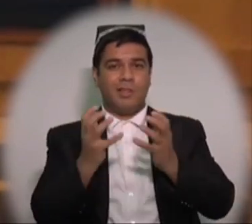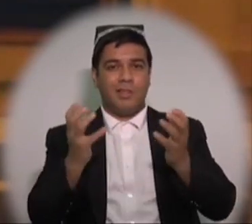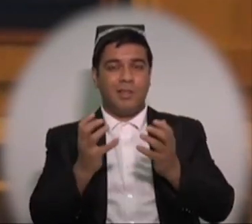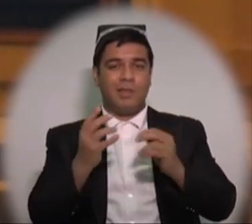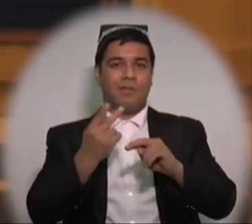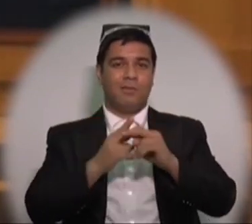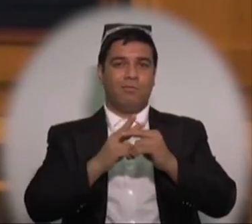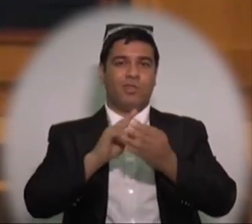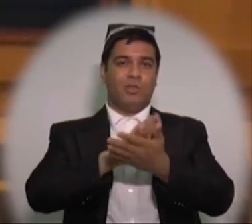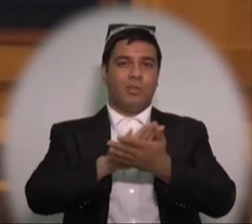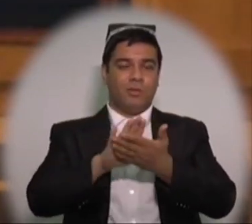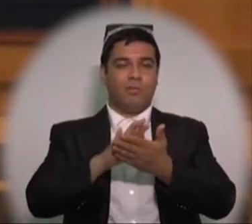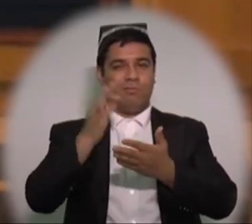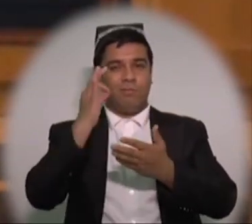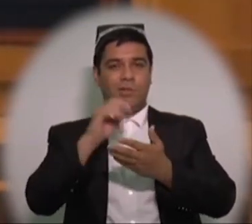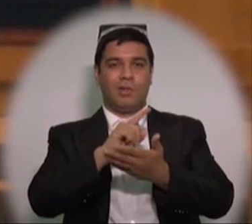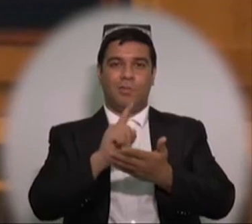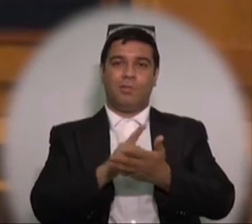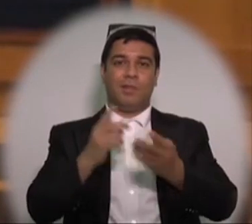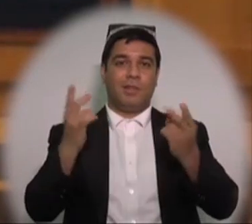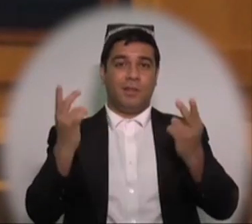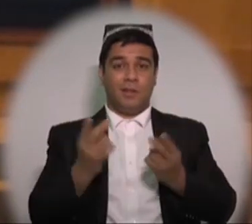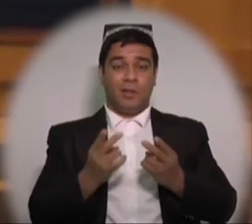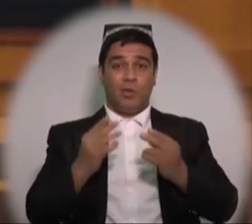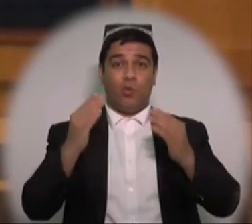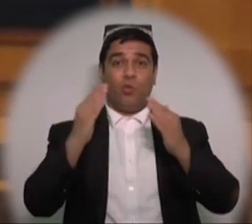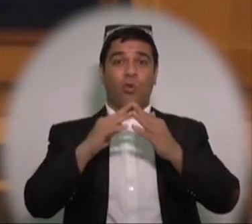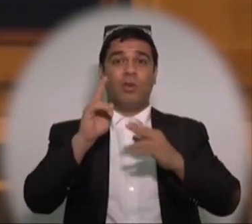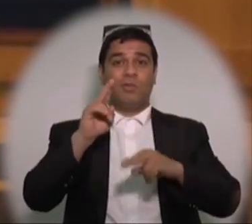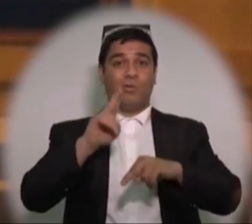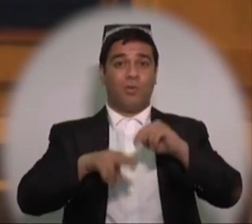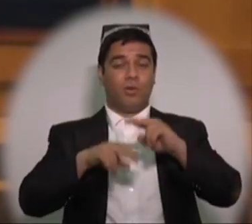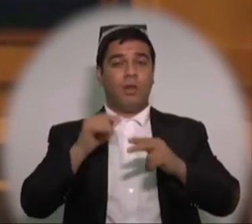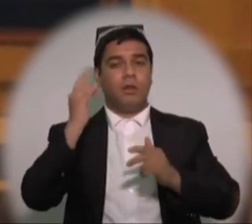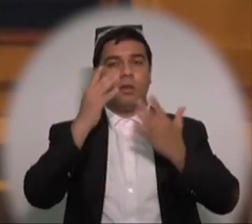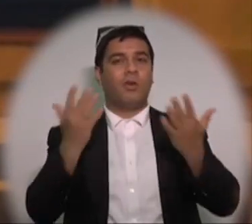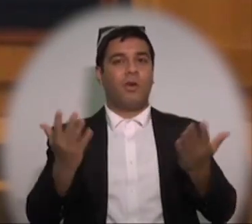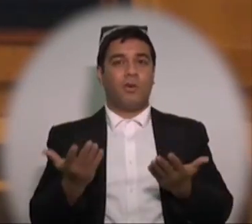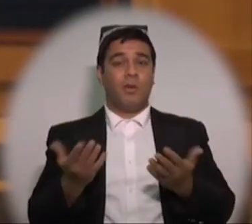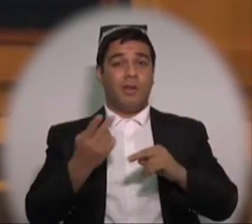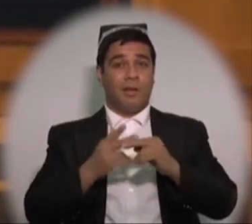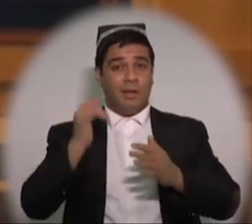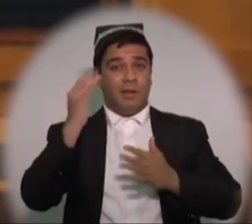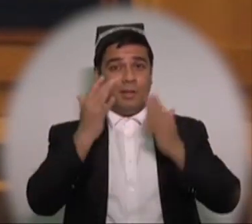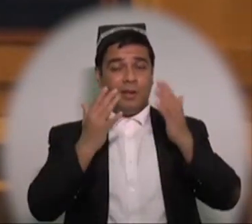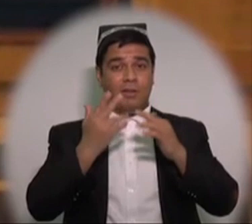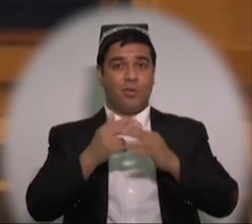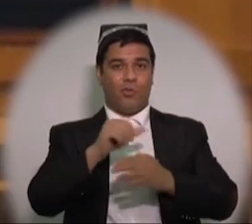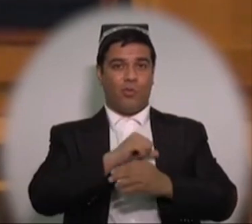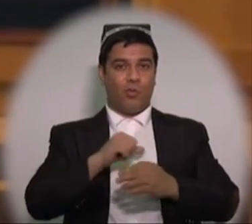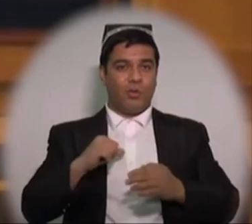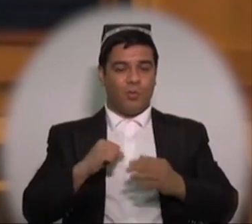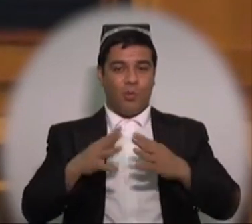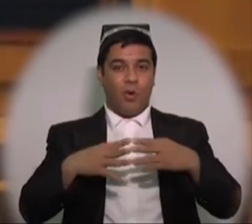daxilsizligini ta'minlash ma'nolari yuzaga chiqqan. Uy qurayotganda niyat shu. Niyat